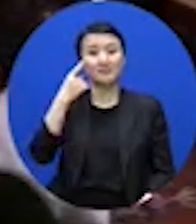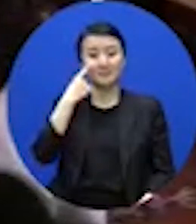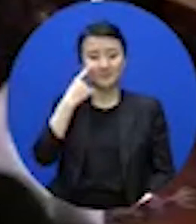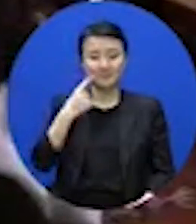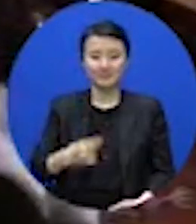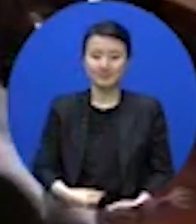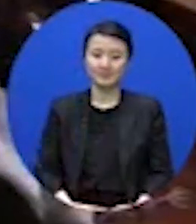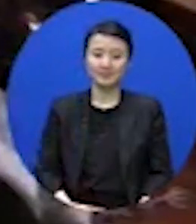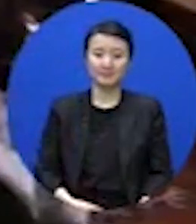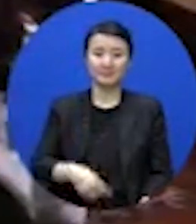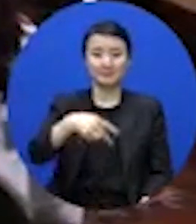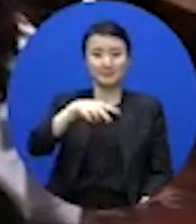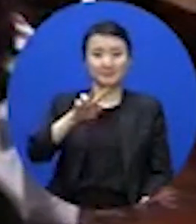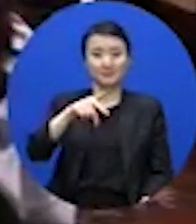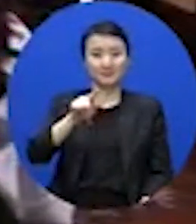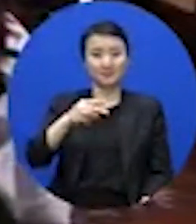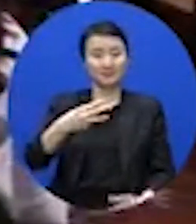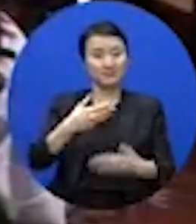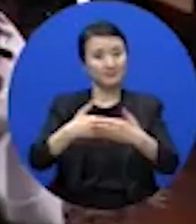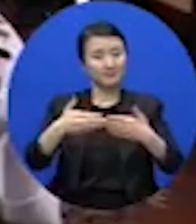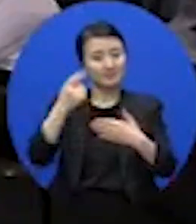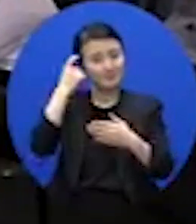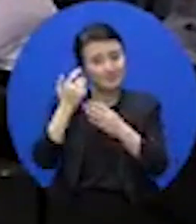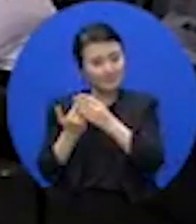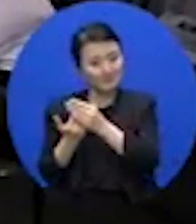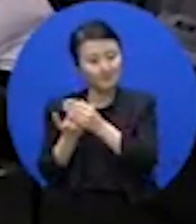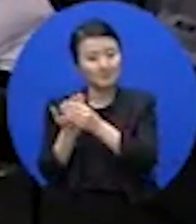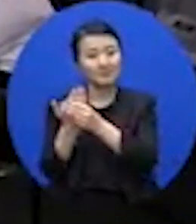아까 그 샤갈 그림 보셨죠? 예.